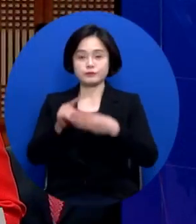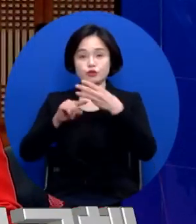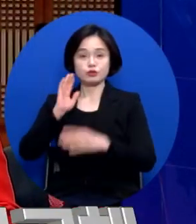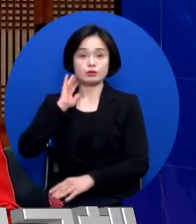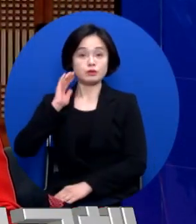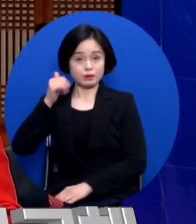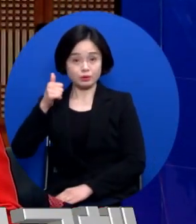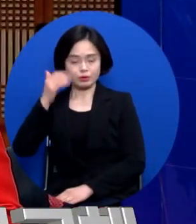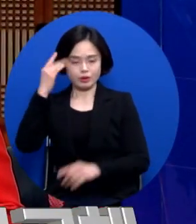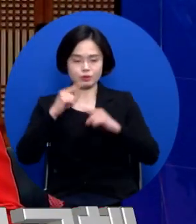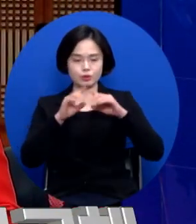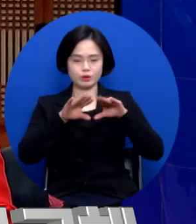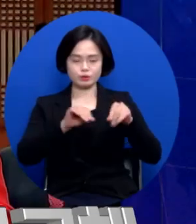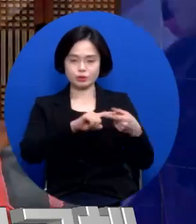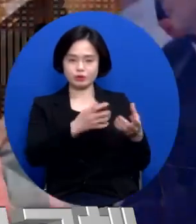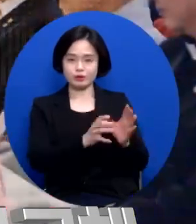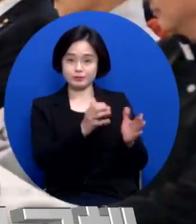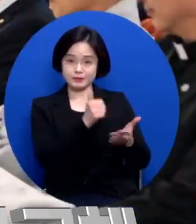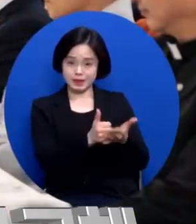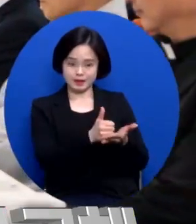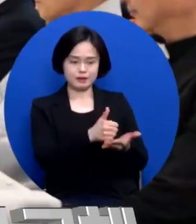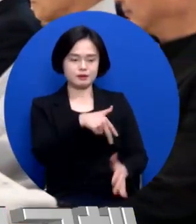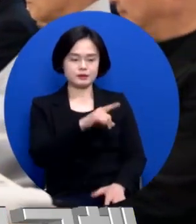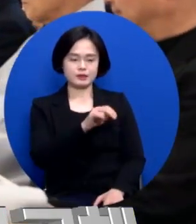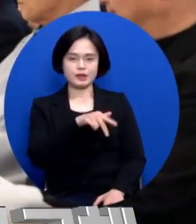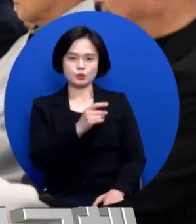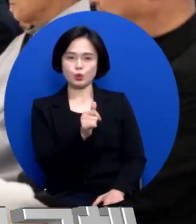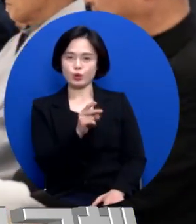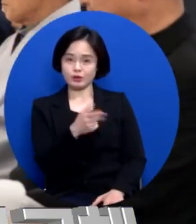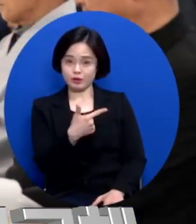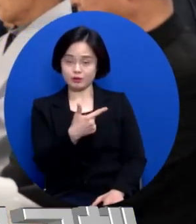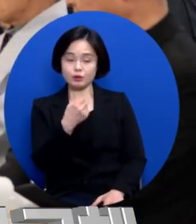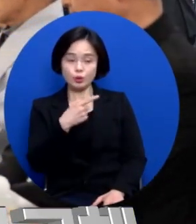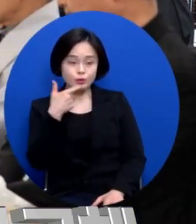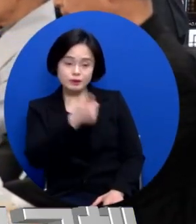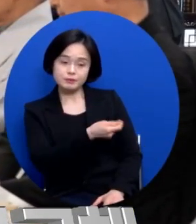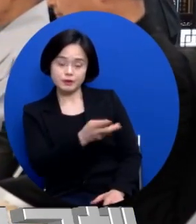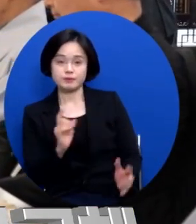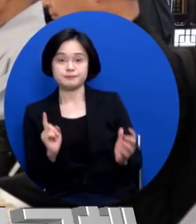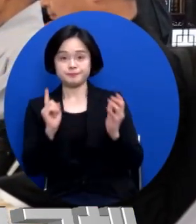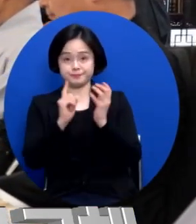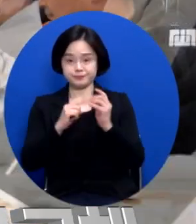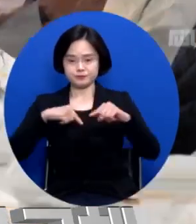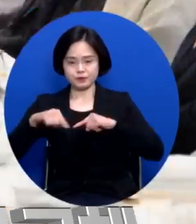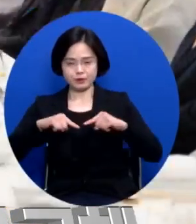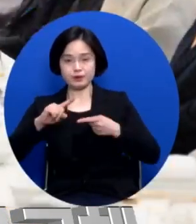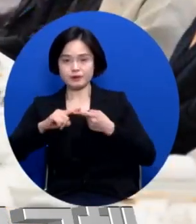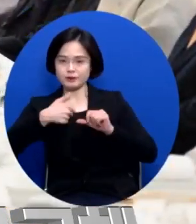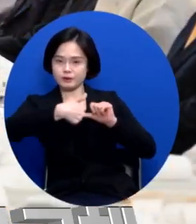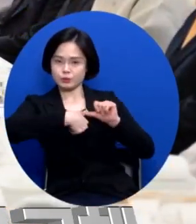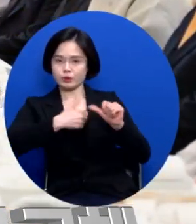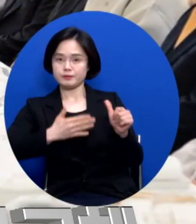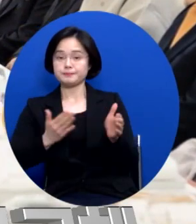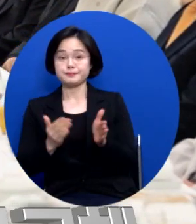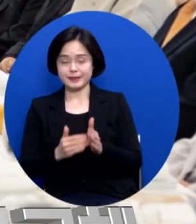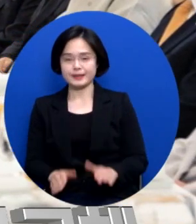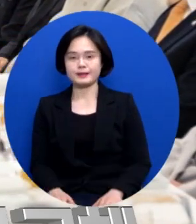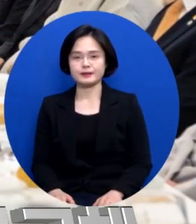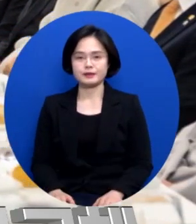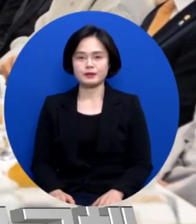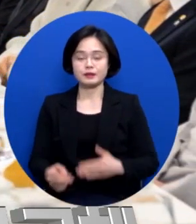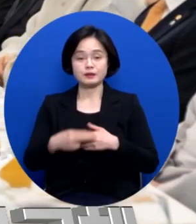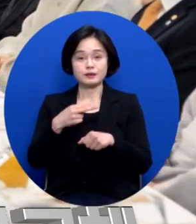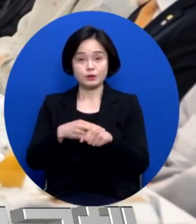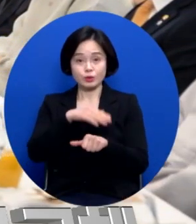윤석열 대통령이 한교총 장종현 대표회장 등 종교 지도자들과 만나 국정 현안에 대한 조언을 구했습니다. 의료개혁